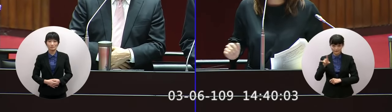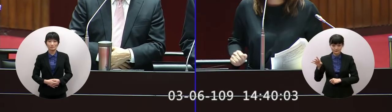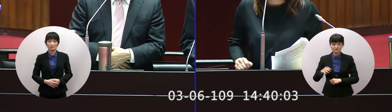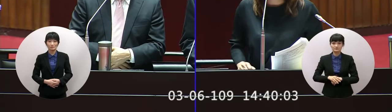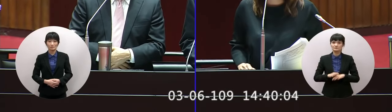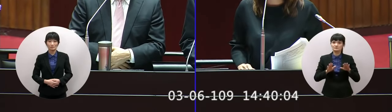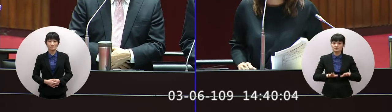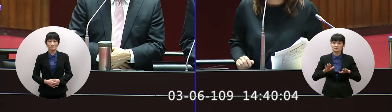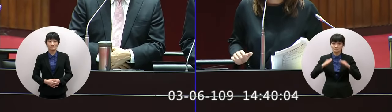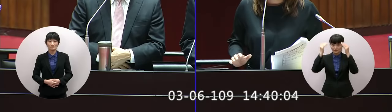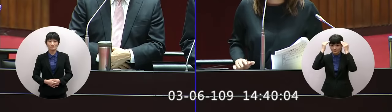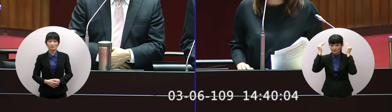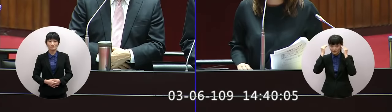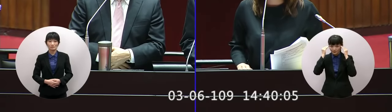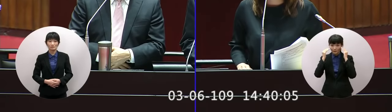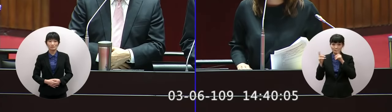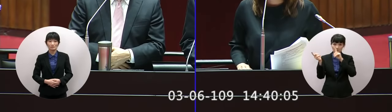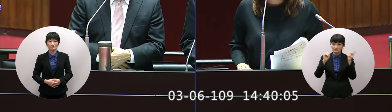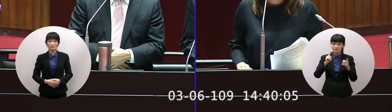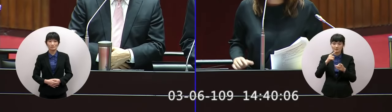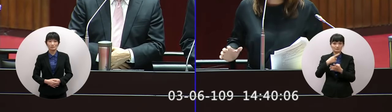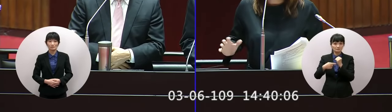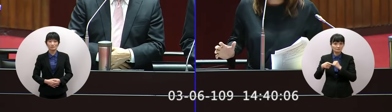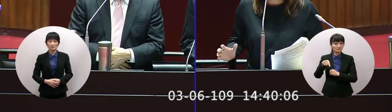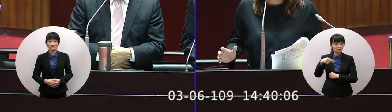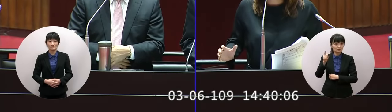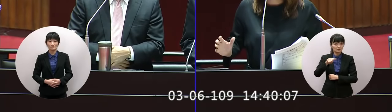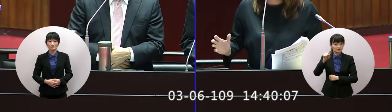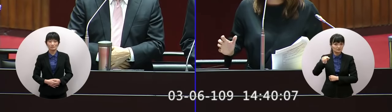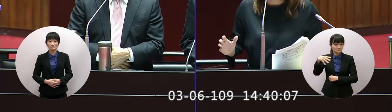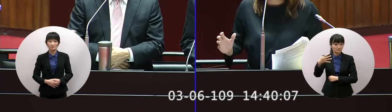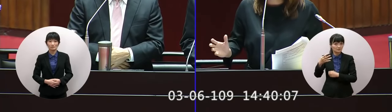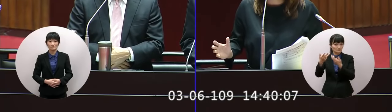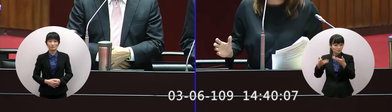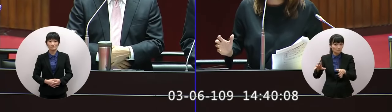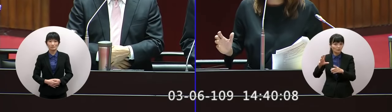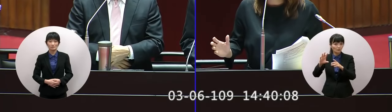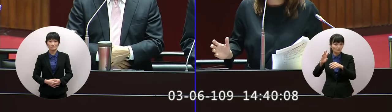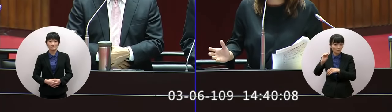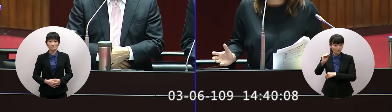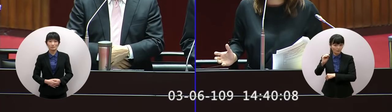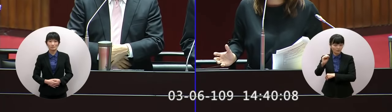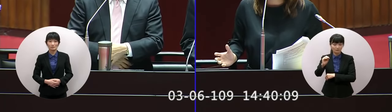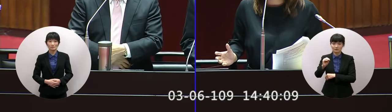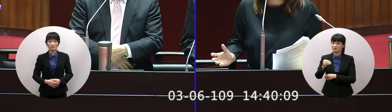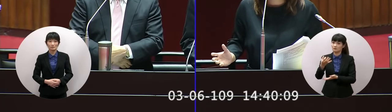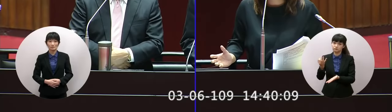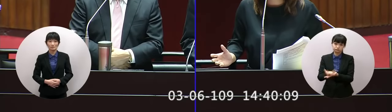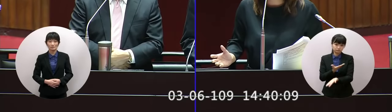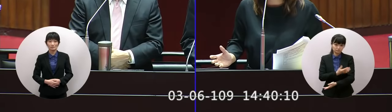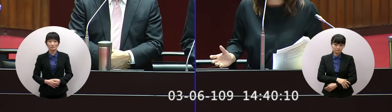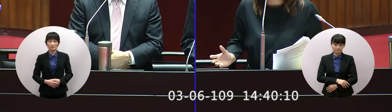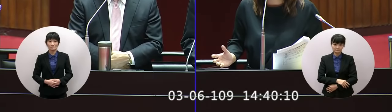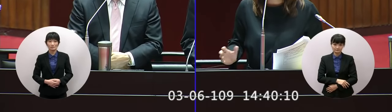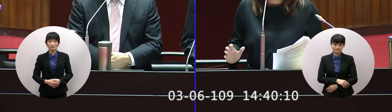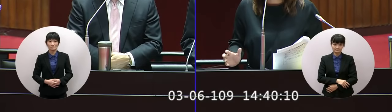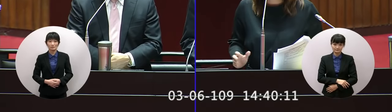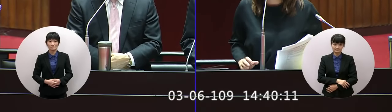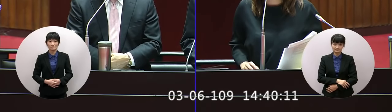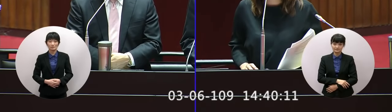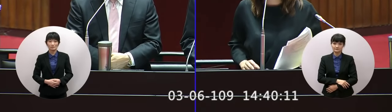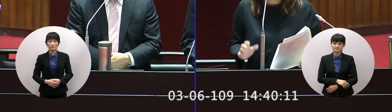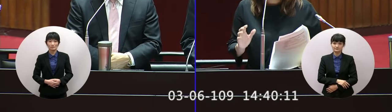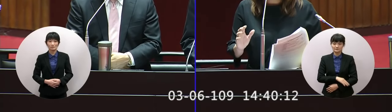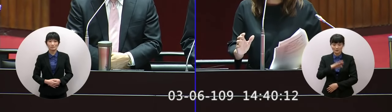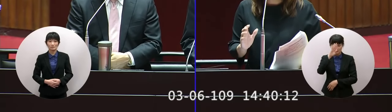日产1400万片也不够用，当它疫情突变发生非常严重的情况之下，大